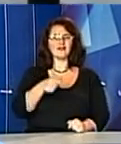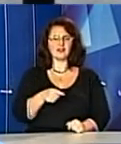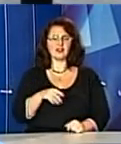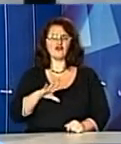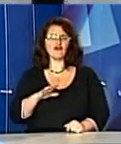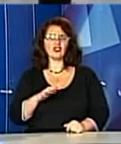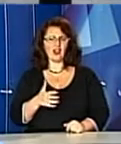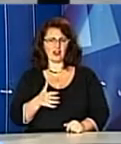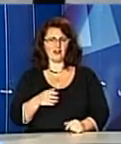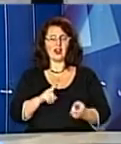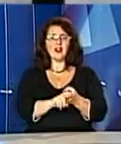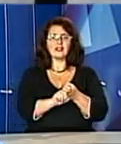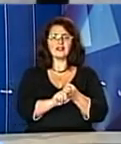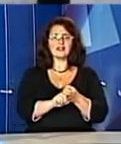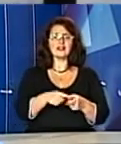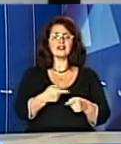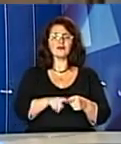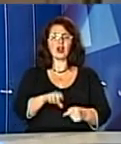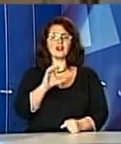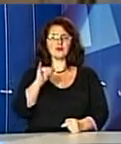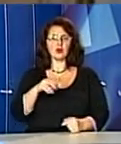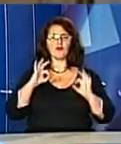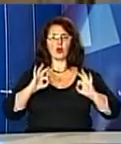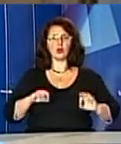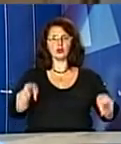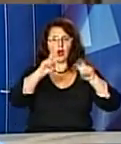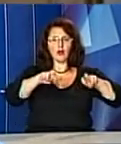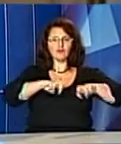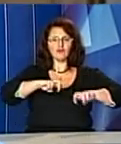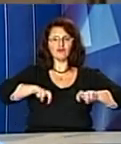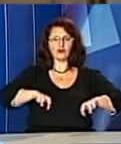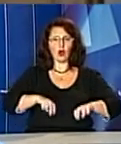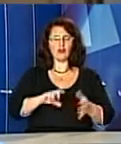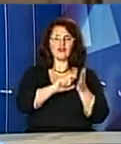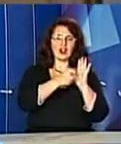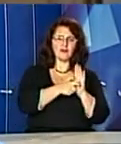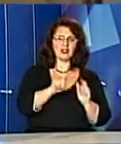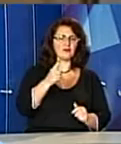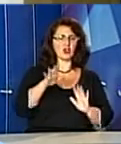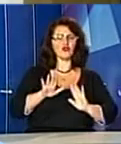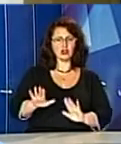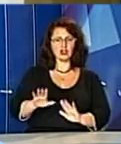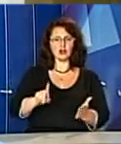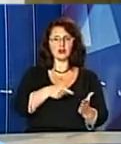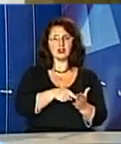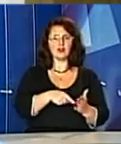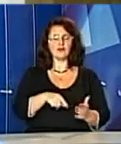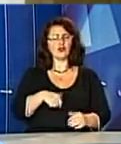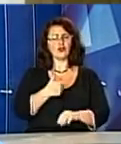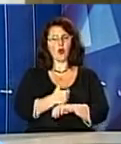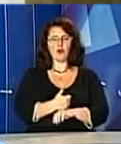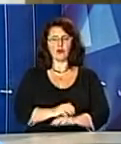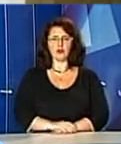же справі СБУ та військова прокуратура провела обшуки в юридичному управлінні та в кабінеті першого заступника міського голови.